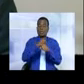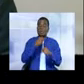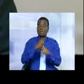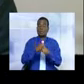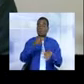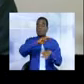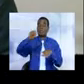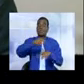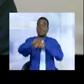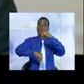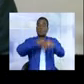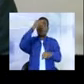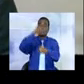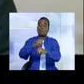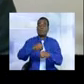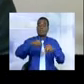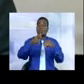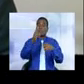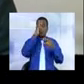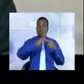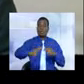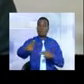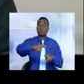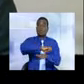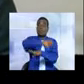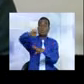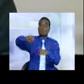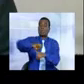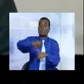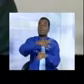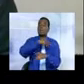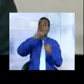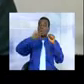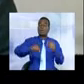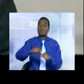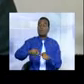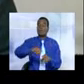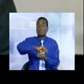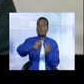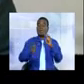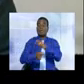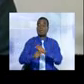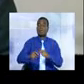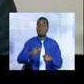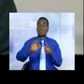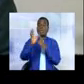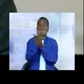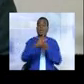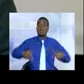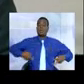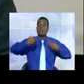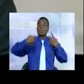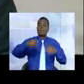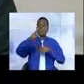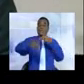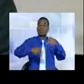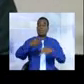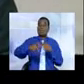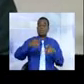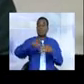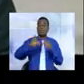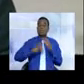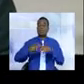niveau mondial, respectueuse de l'environnement et capable d'améliorer sensiblement les conditions de vie des populations